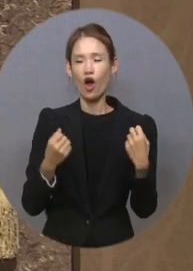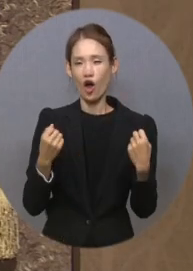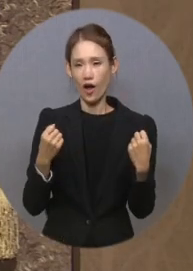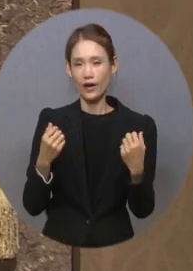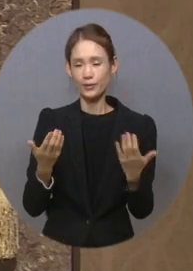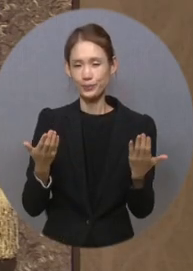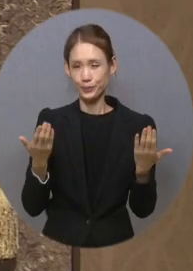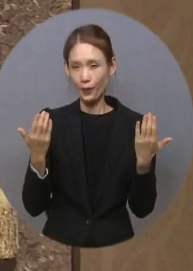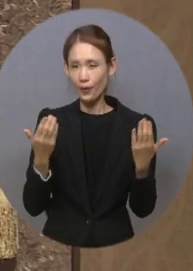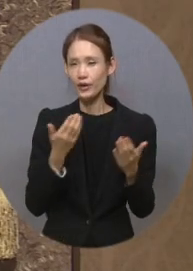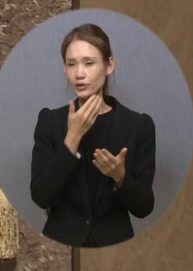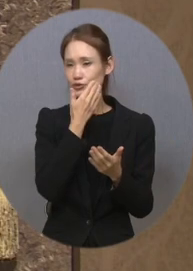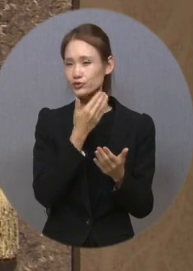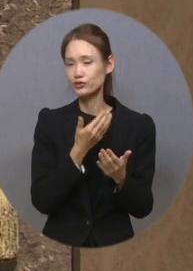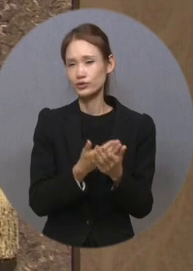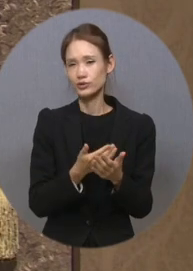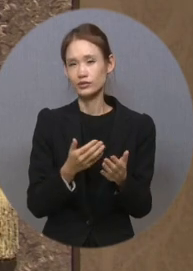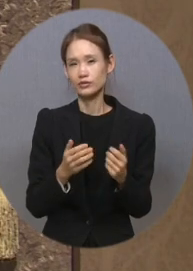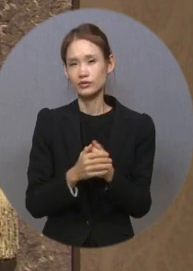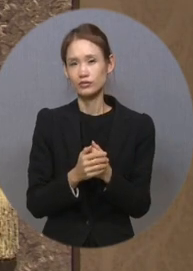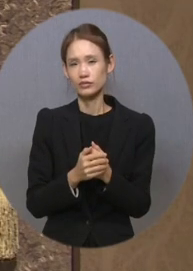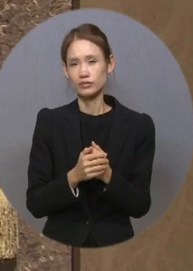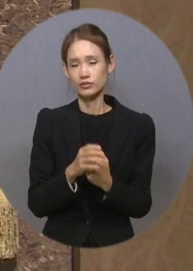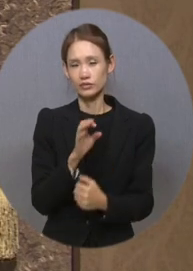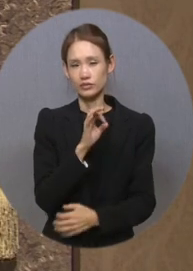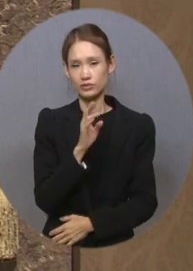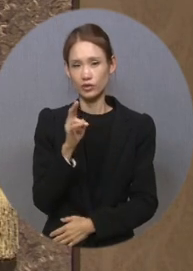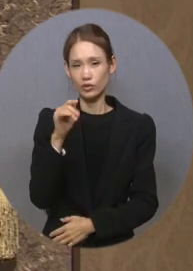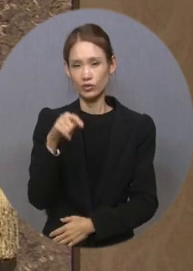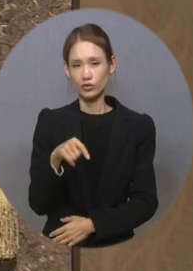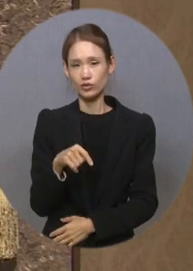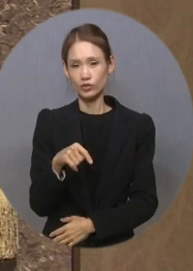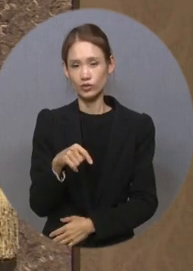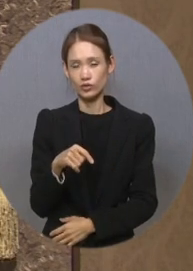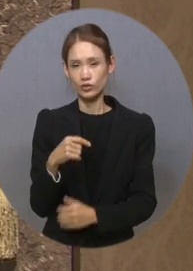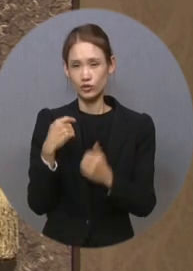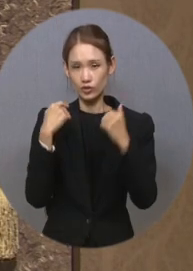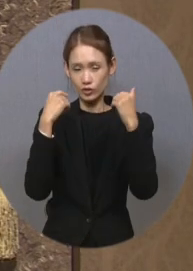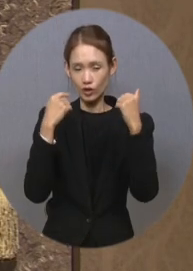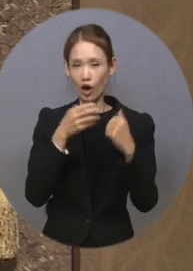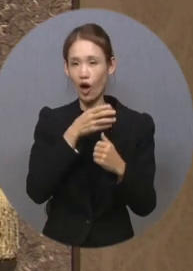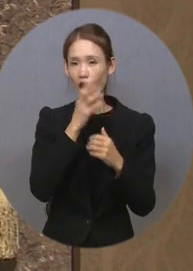것이 굉장히 중요합니다. 네. 그래서 우리 여수의 어르신